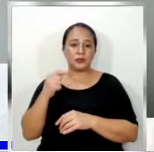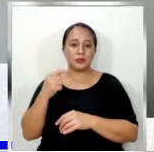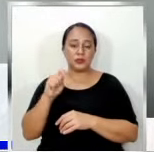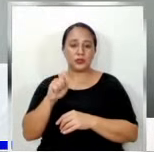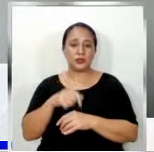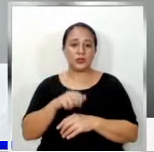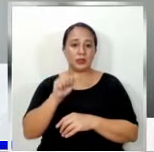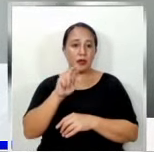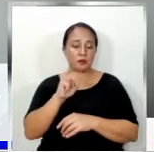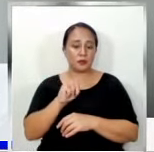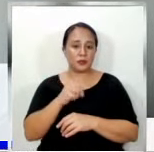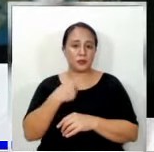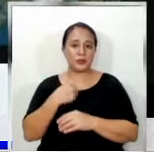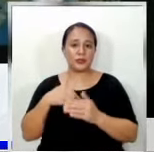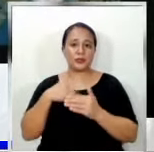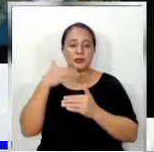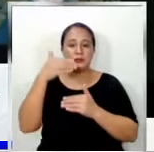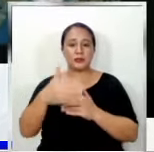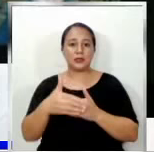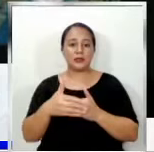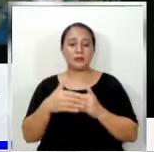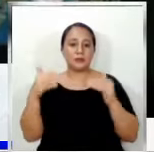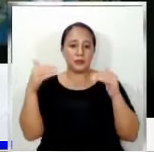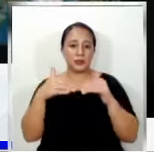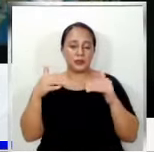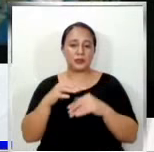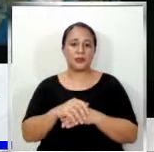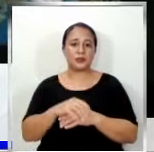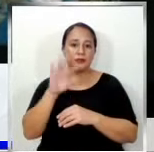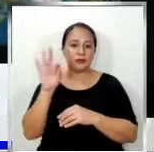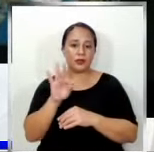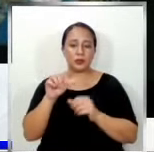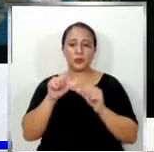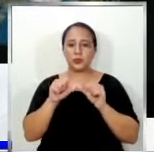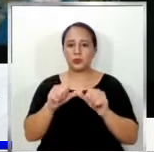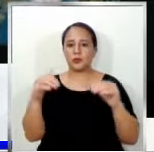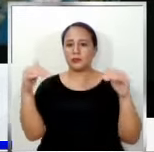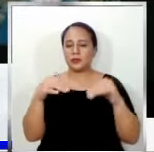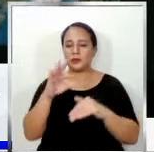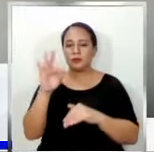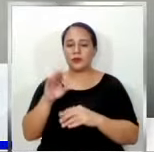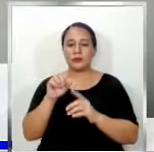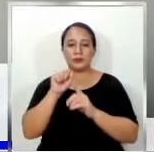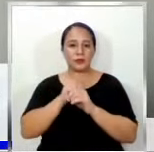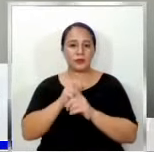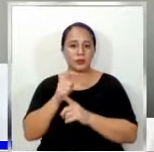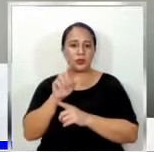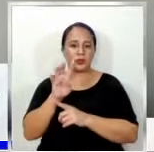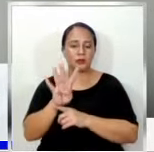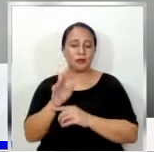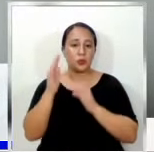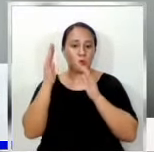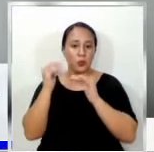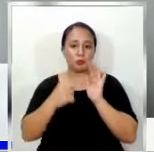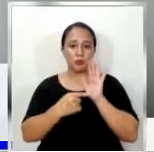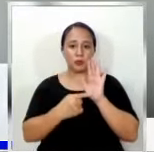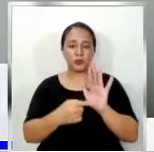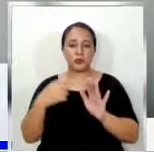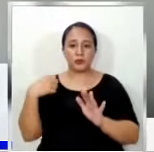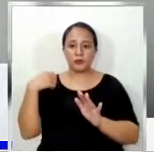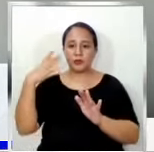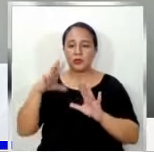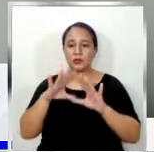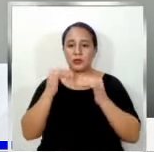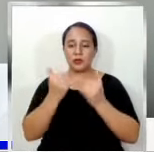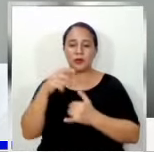Senate Blue Ribbon Committee sa Biyernes. Magpapatuloy ang pagdinig sa Biyernes, September 24, kung saan inaasang ipipresenta ng mga opisyal ng kumpanyang Farmaly